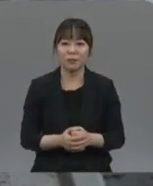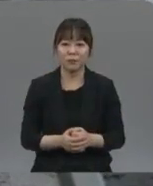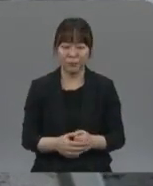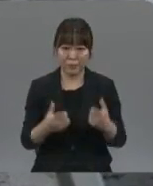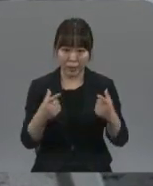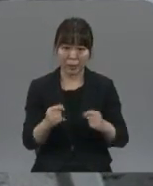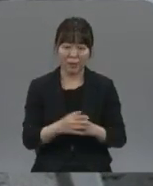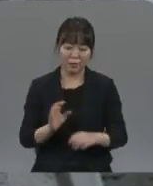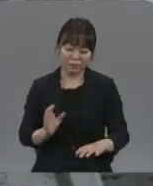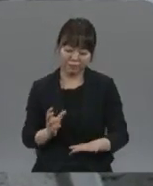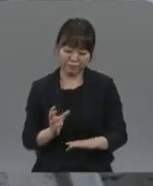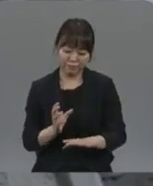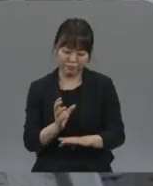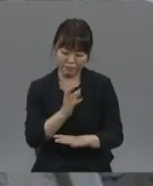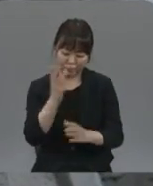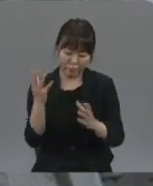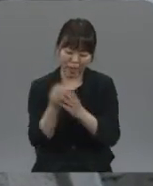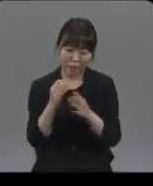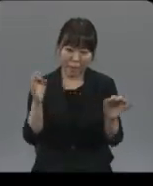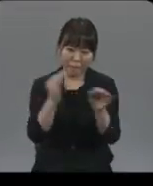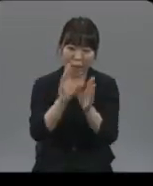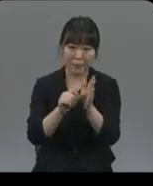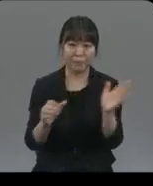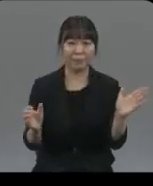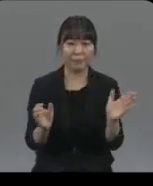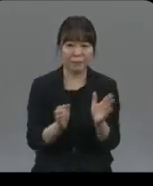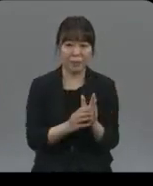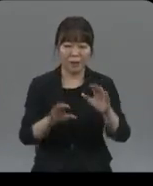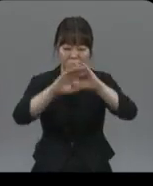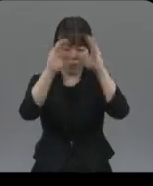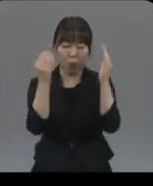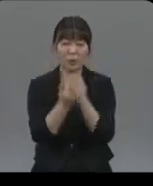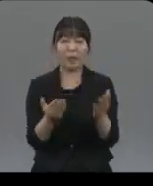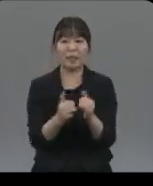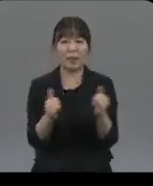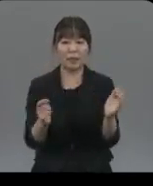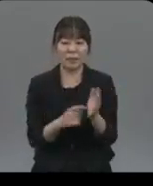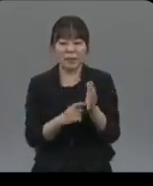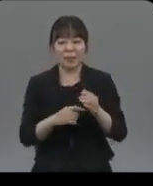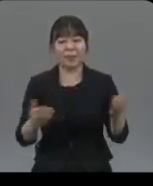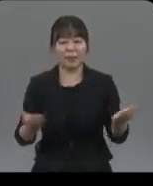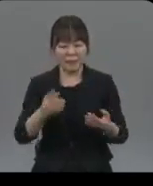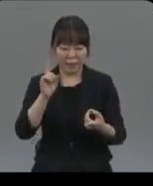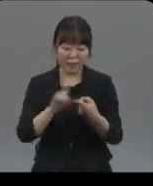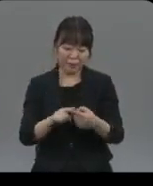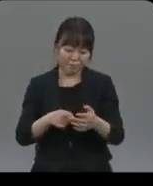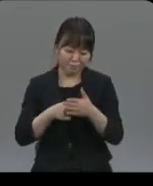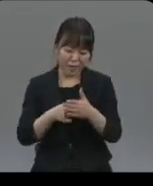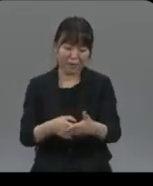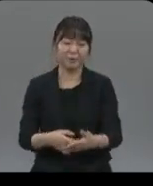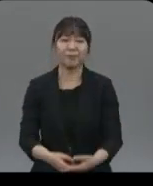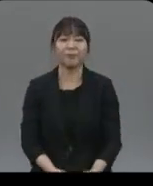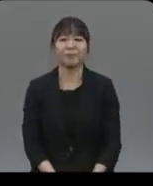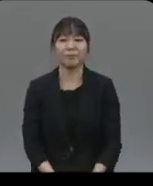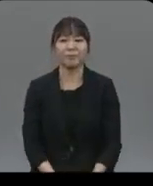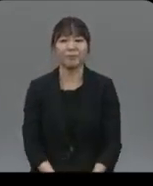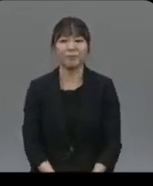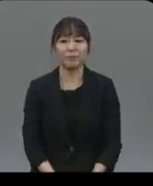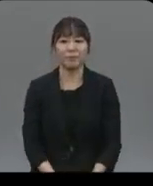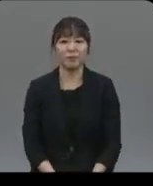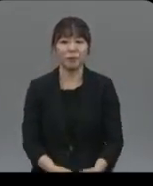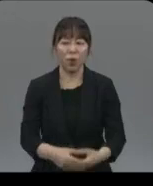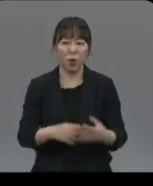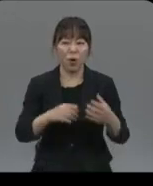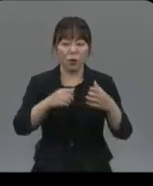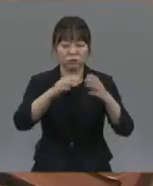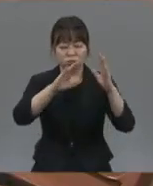并劝告居住在存在崩塌风险地区、半地下和河边的居民立刻转移，沿岸地区位